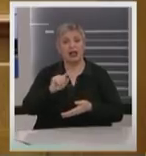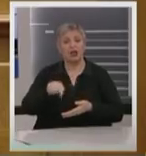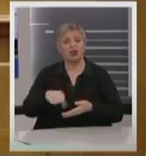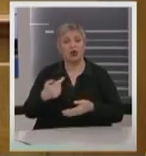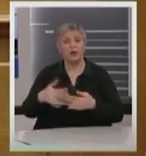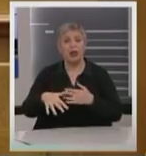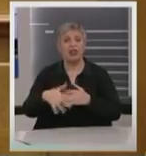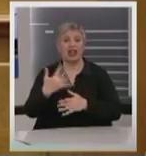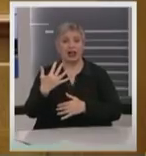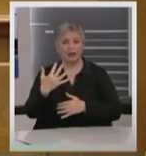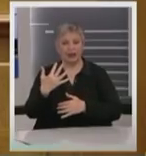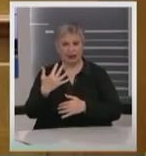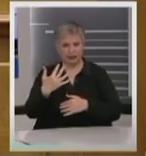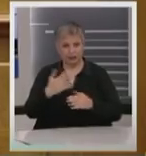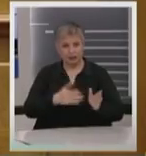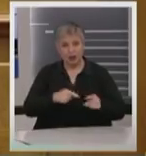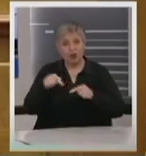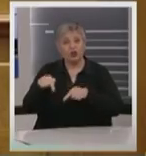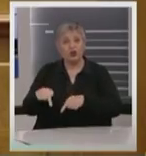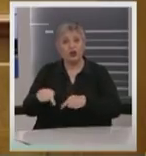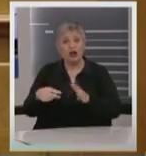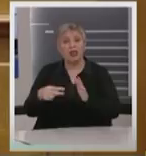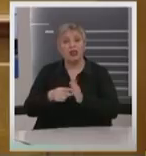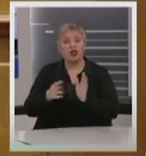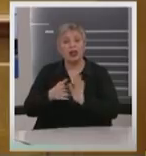1,15. Πόσο είναι το 2017?